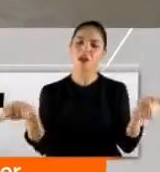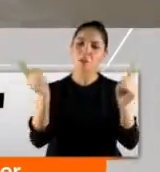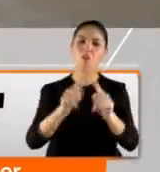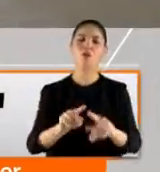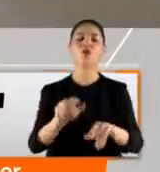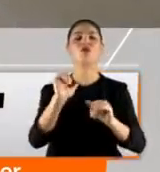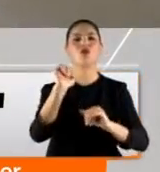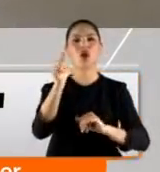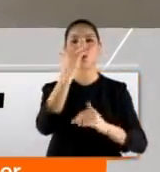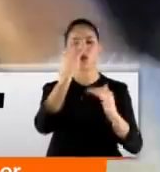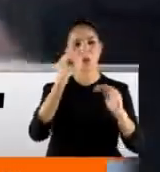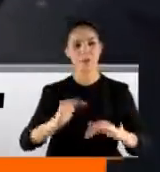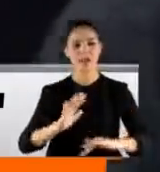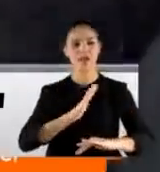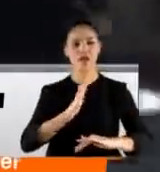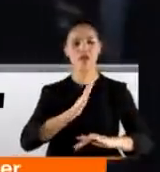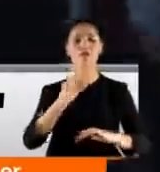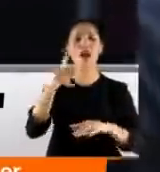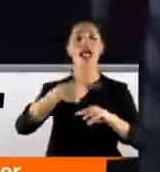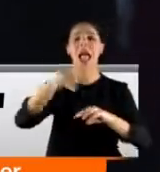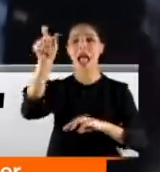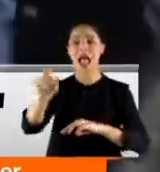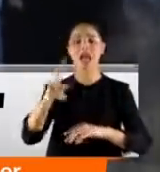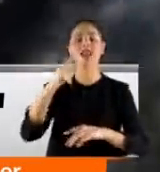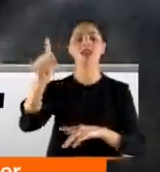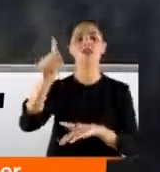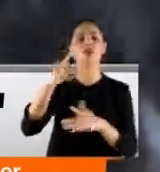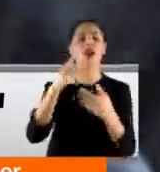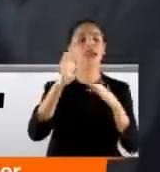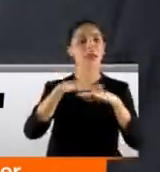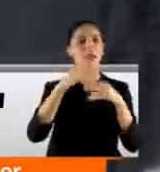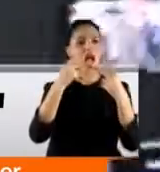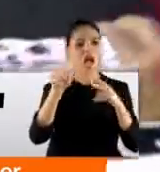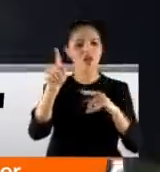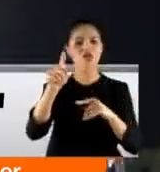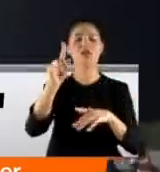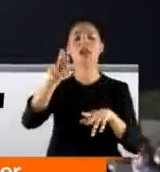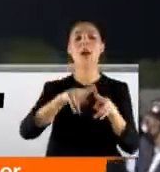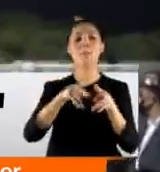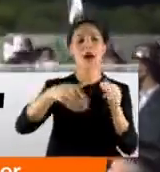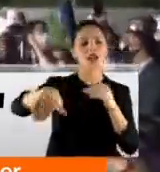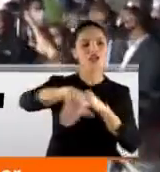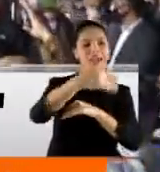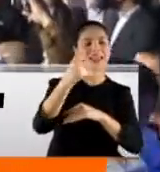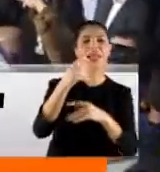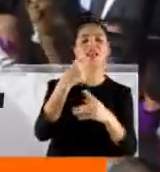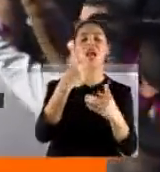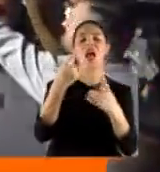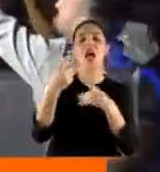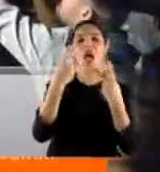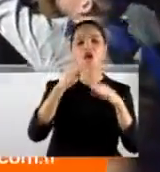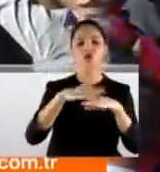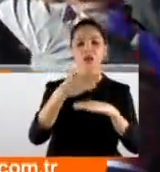günü beklemektedir. Ersin Tatar merakla beklenen açıklamayı Maraş bölgesinden ayrılırken yaptı. Taşınmaz